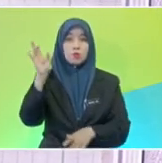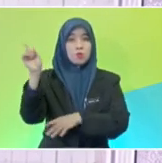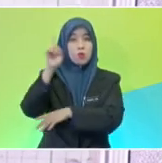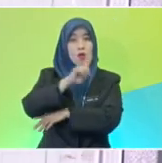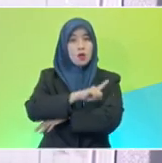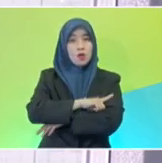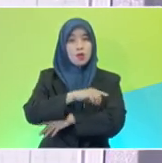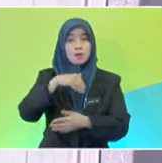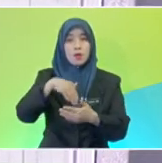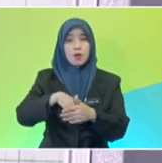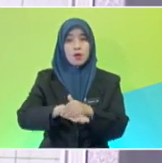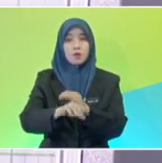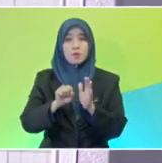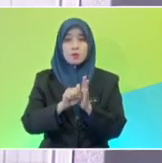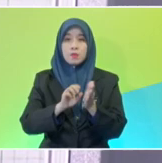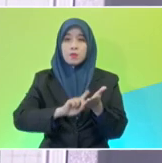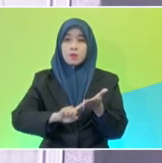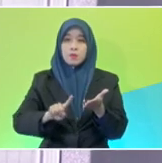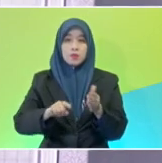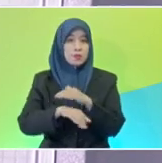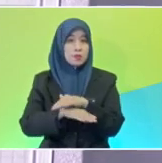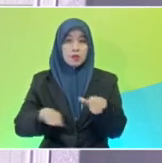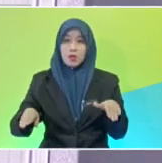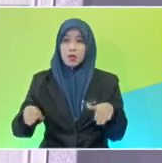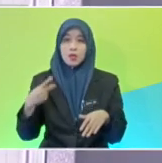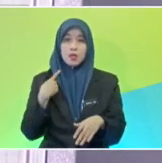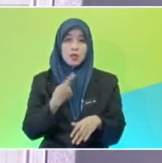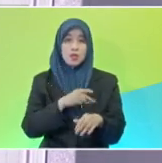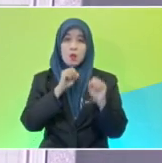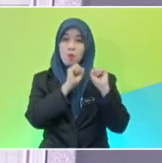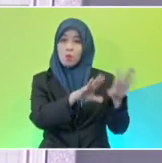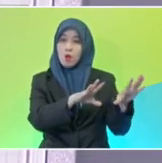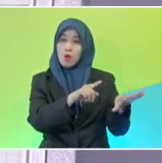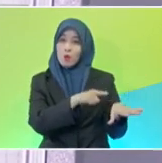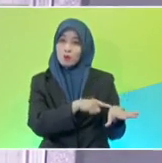7 hari dalam seminggu, jangan kita tazir waktu.